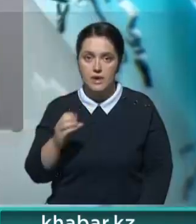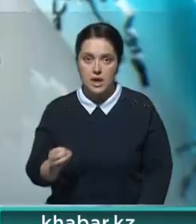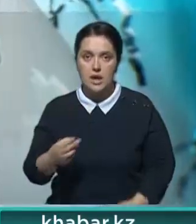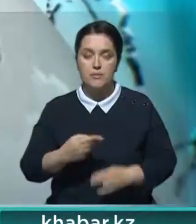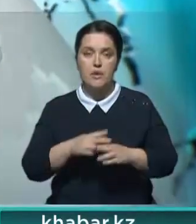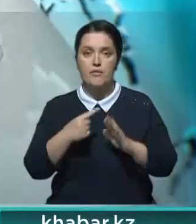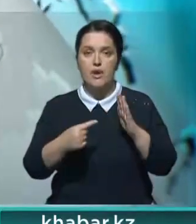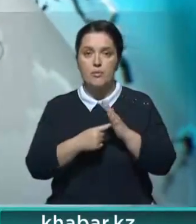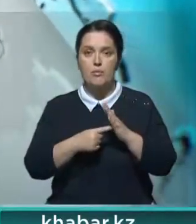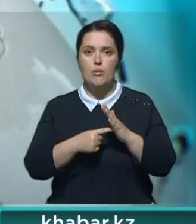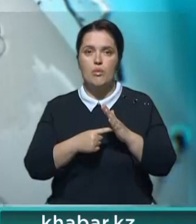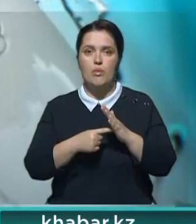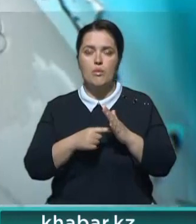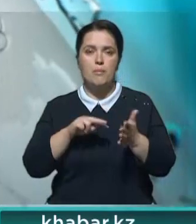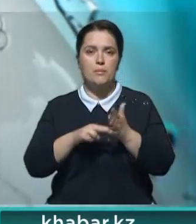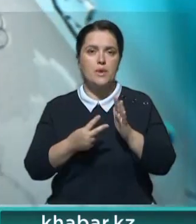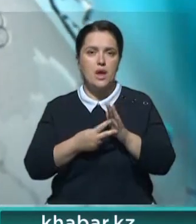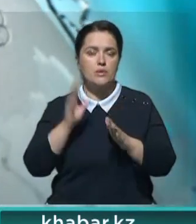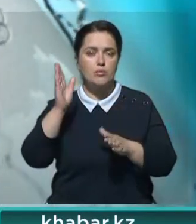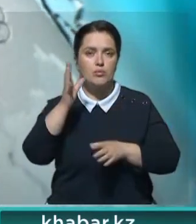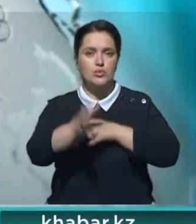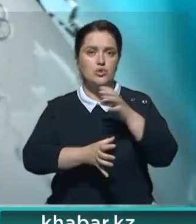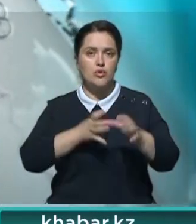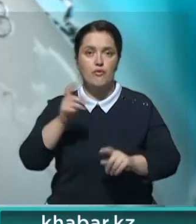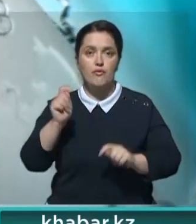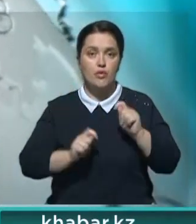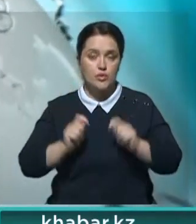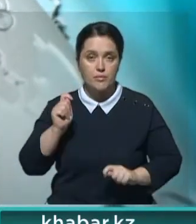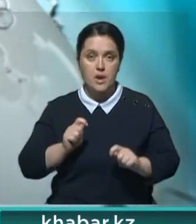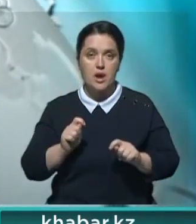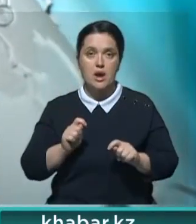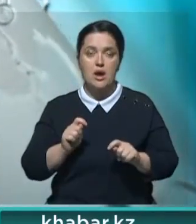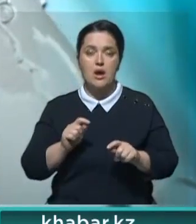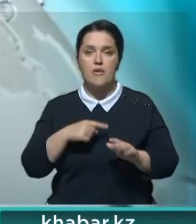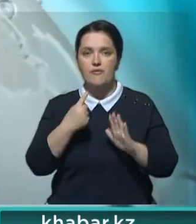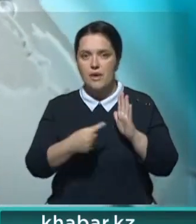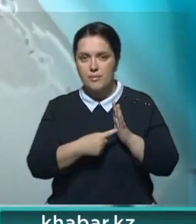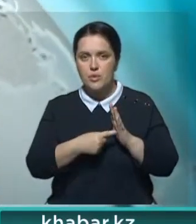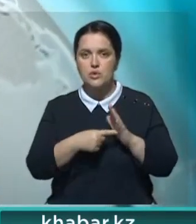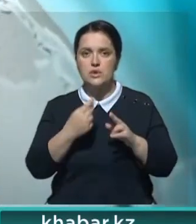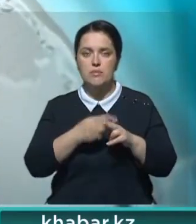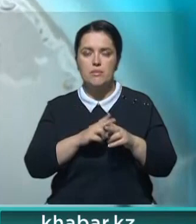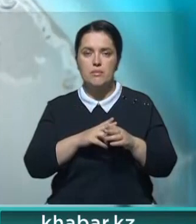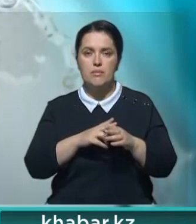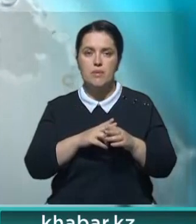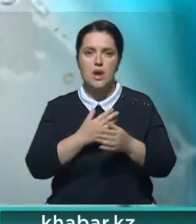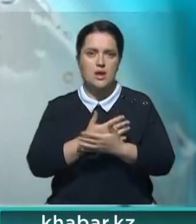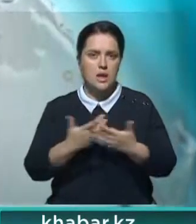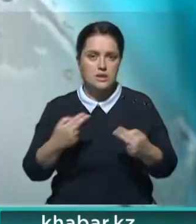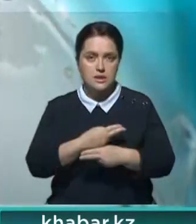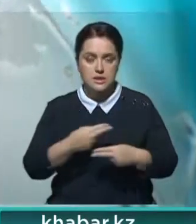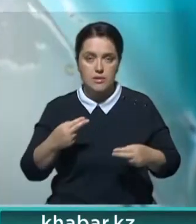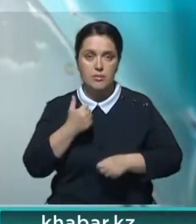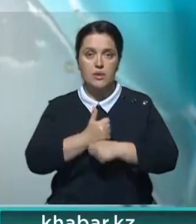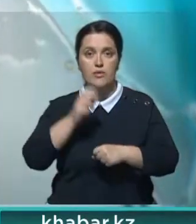ключевые вопросы повестки предстоящего международного форума «Астана», а также обсудили актуальные вопросы региональной и глобальной повестки.